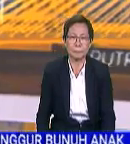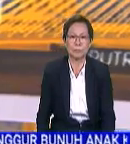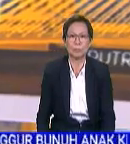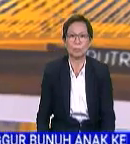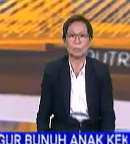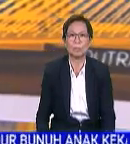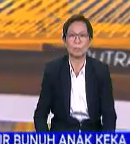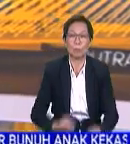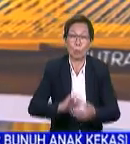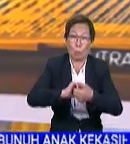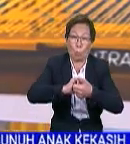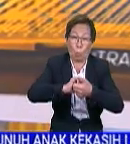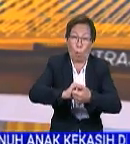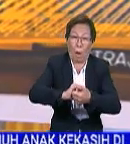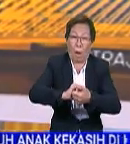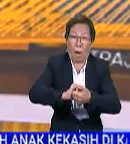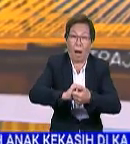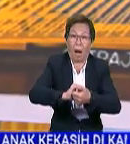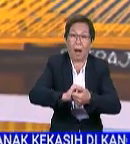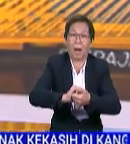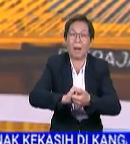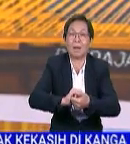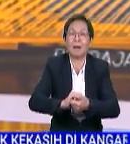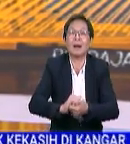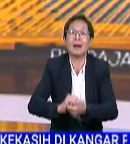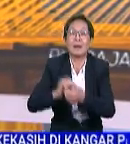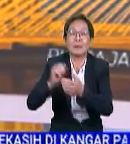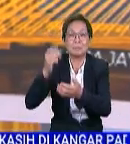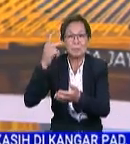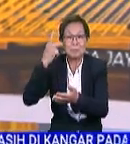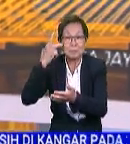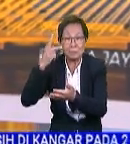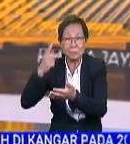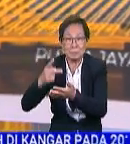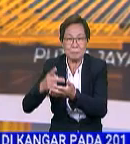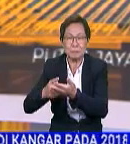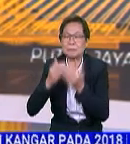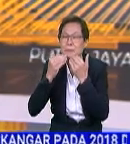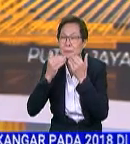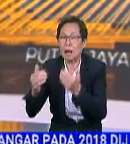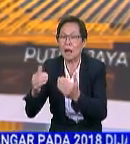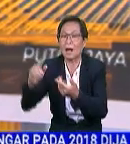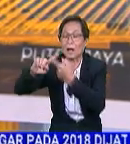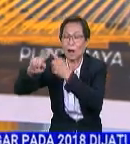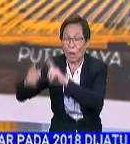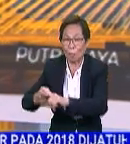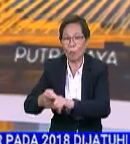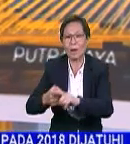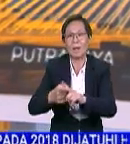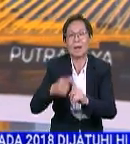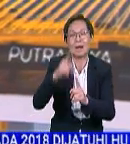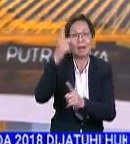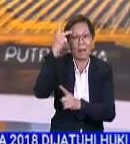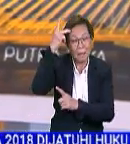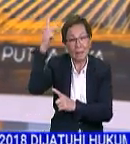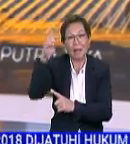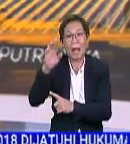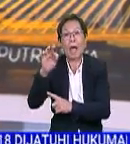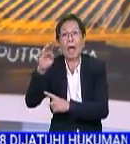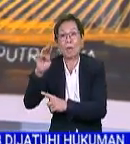bagi merapatkan ukhuwah serta menghargai kesemua rakan strategik, pelbagai inisiatif dan program menarik dilaksanakan Kelantan FM. Ia